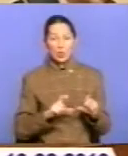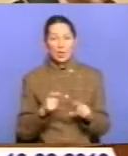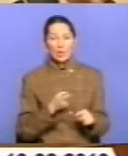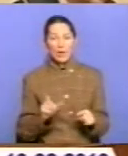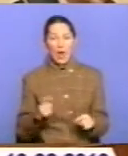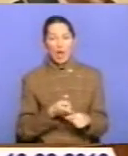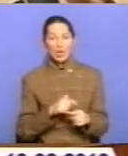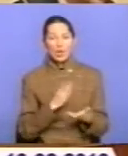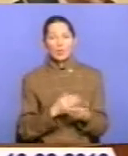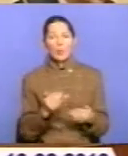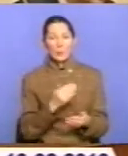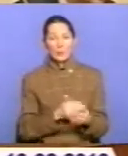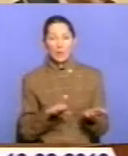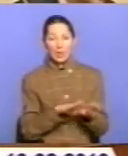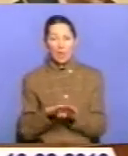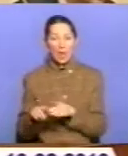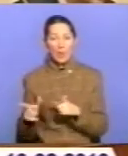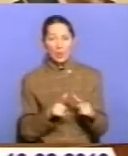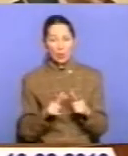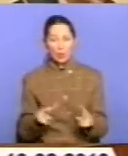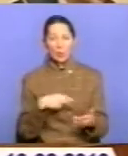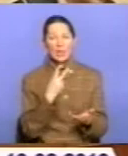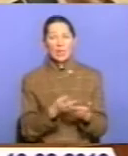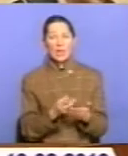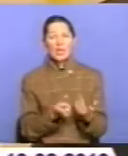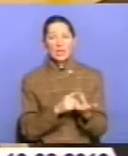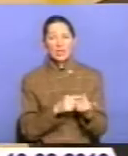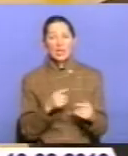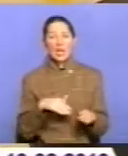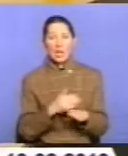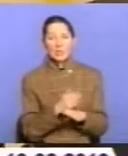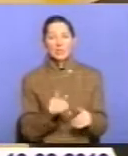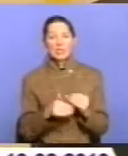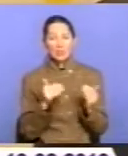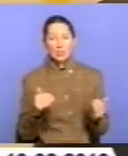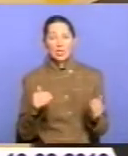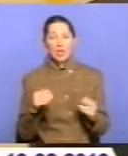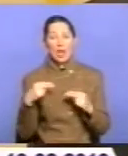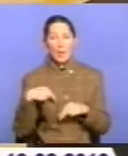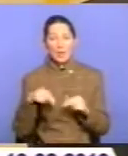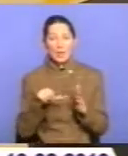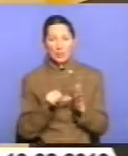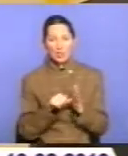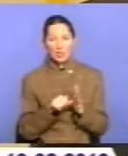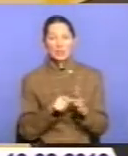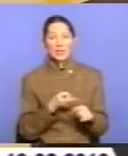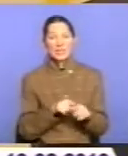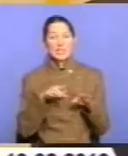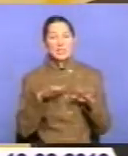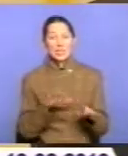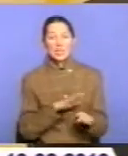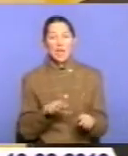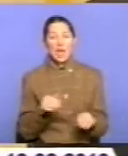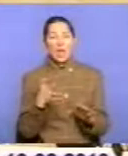Чітка програма дій передбачає кількісне та якісне збільшення фахівців IT-галузі. Утім, послідовні та поетапні дії, за словами прем'єра, не розраховані на